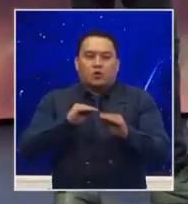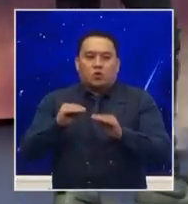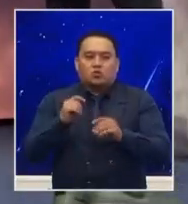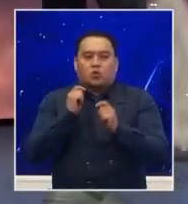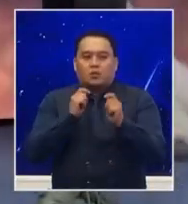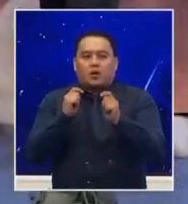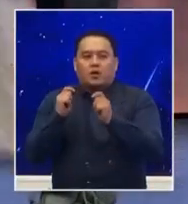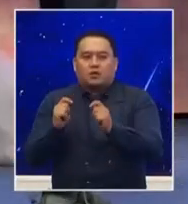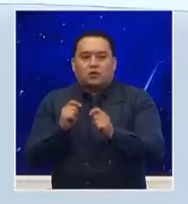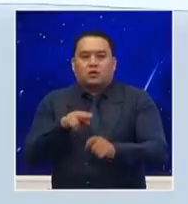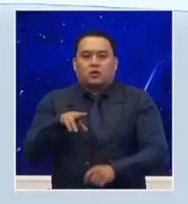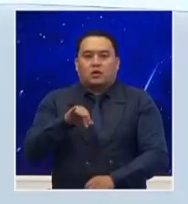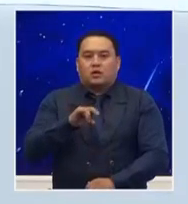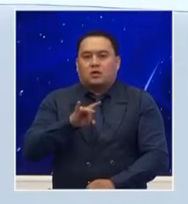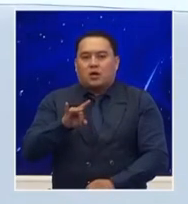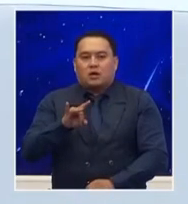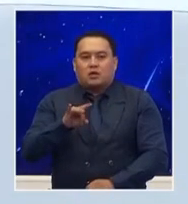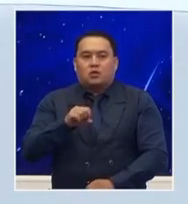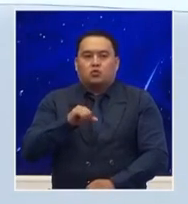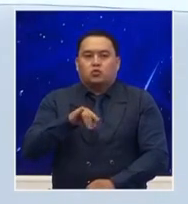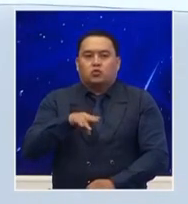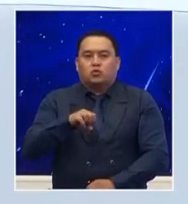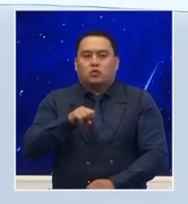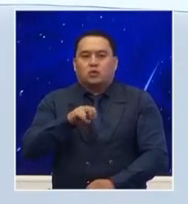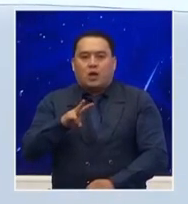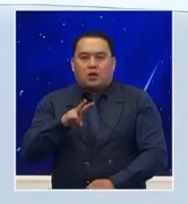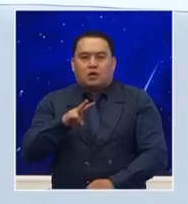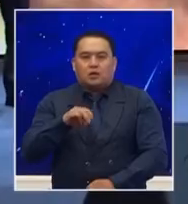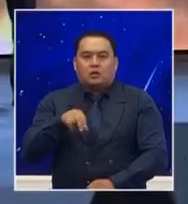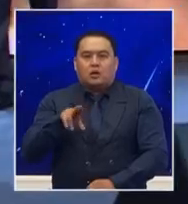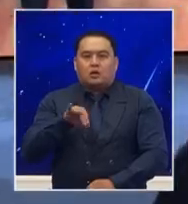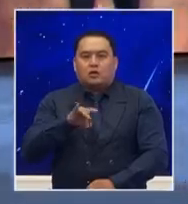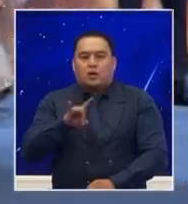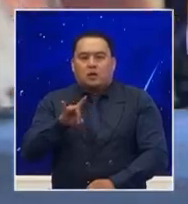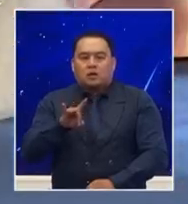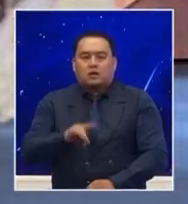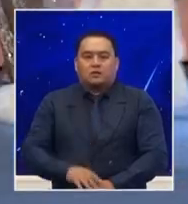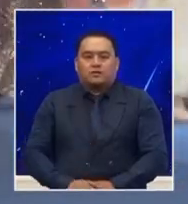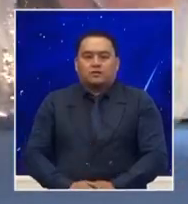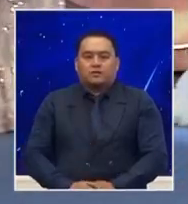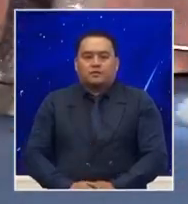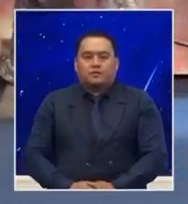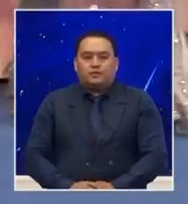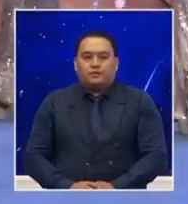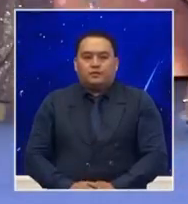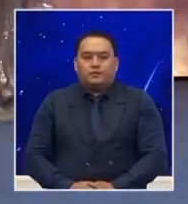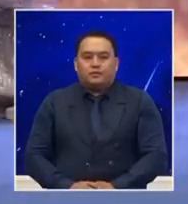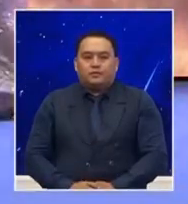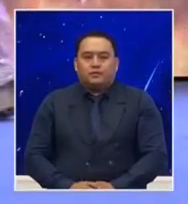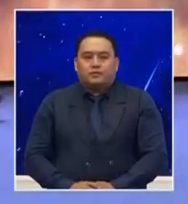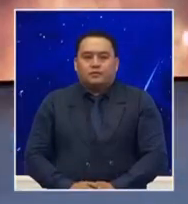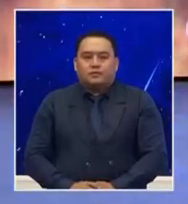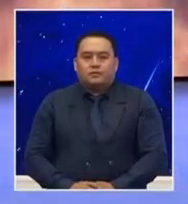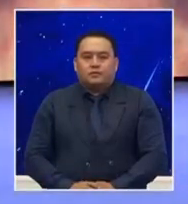еншісінде. Олар Данияр Тоқымтаев, Ерлан Шақпаев пен Данияр Мұстафаев. Екінші орын Мұстафаев